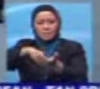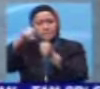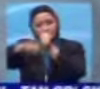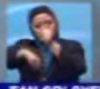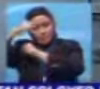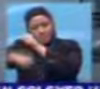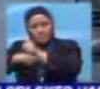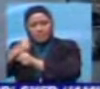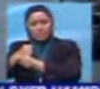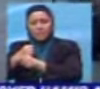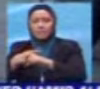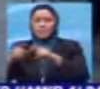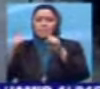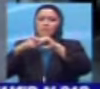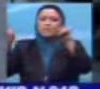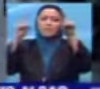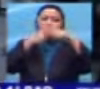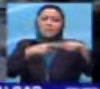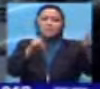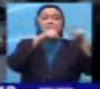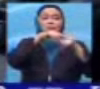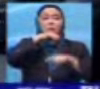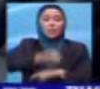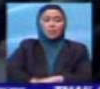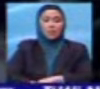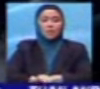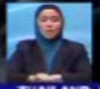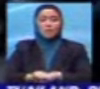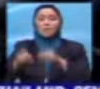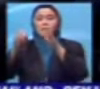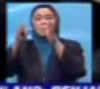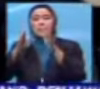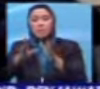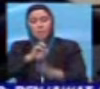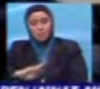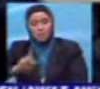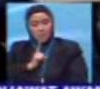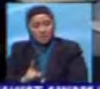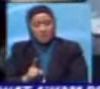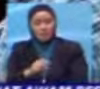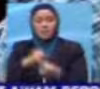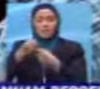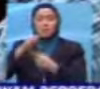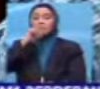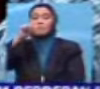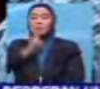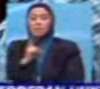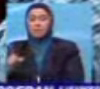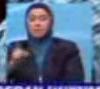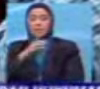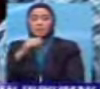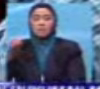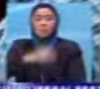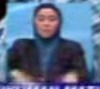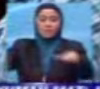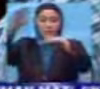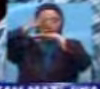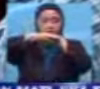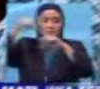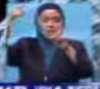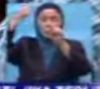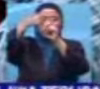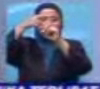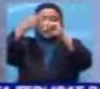terdiri dari pelbagai peringkat umur, sama ada beragama Islam mahupun bukan Islam dan atas tujuan yang